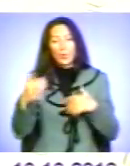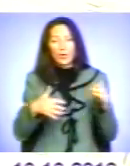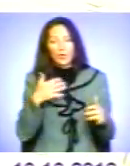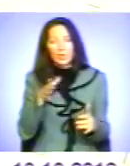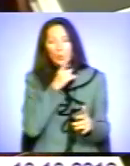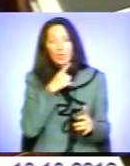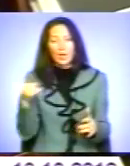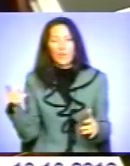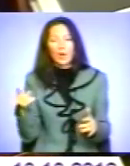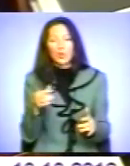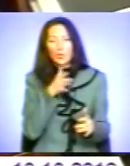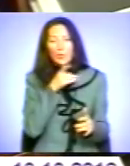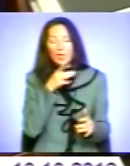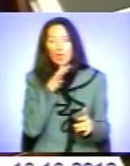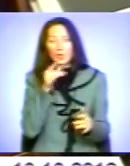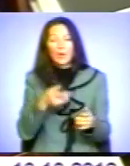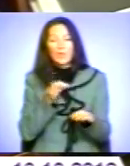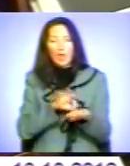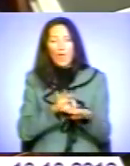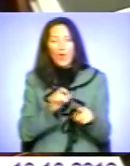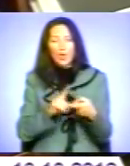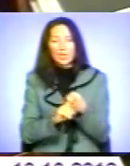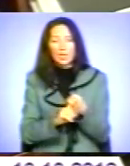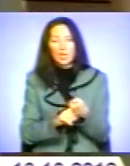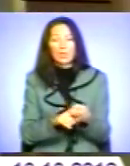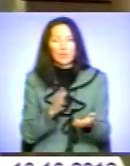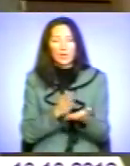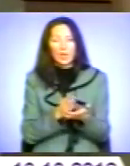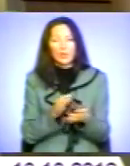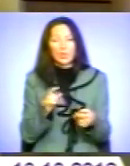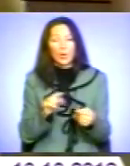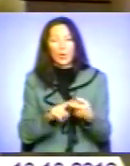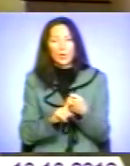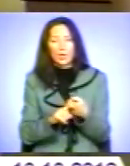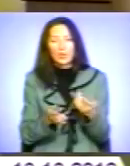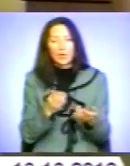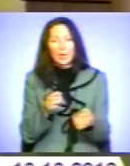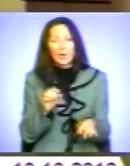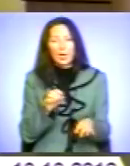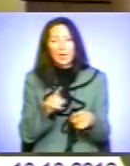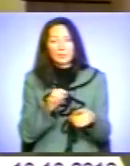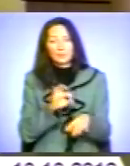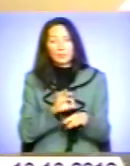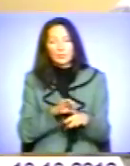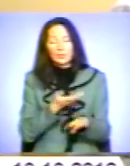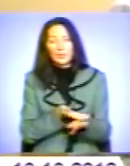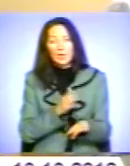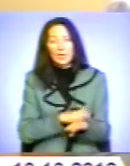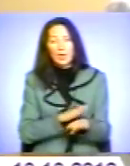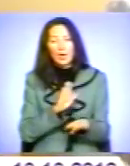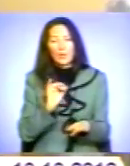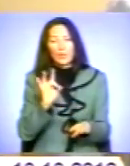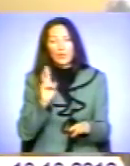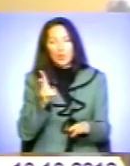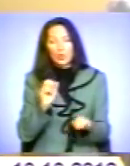періоду виділення вірусу від хворого залежить від наявності в нього ускладнень. Якщо перебіг недуги важкий, то вважається, що вірус може